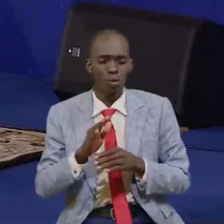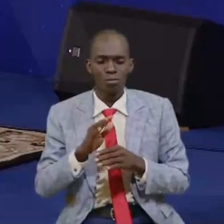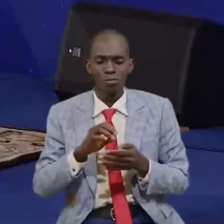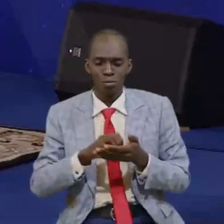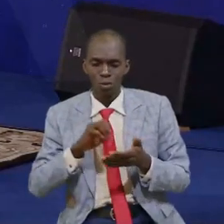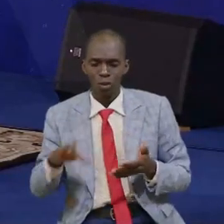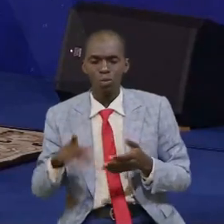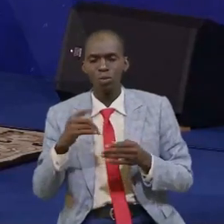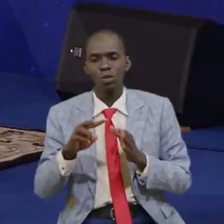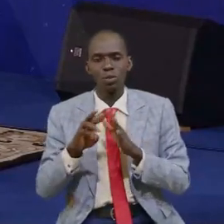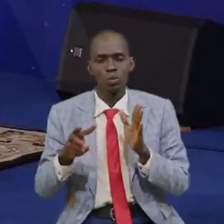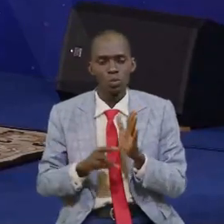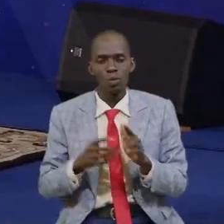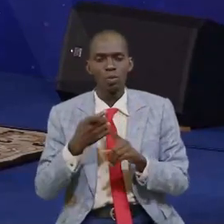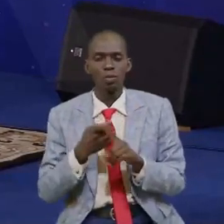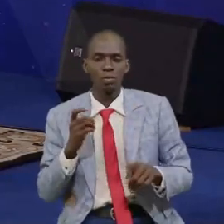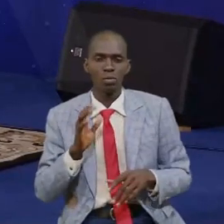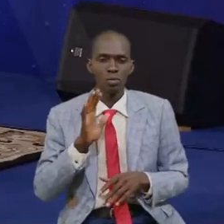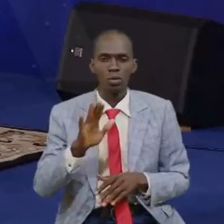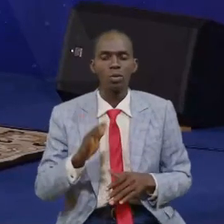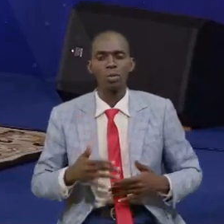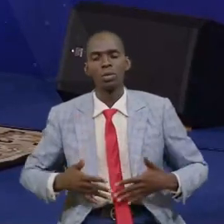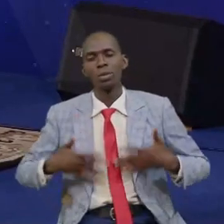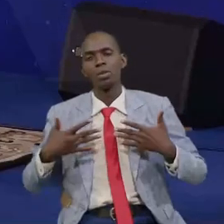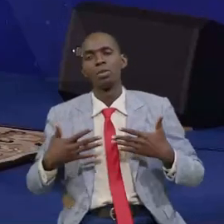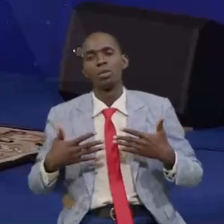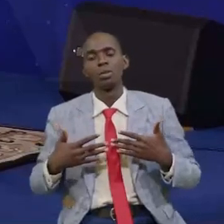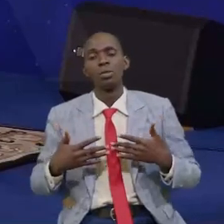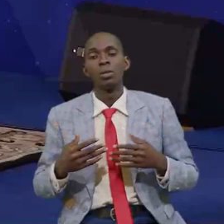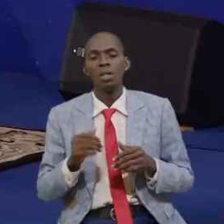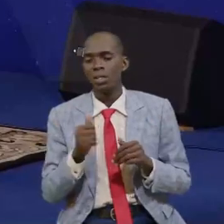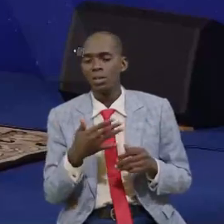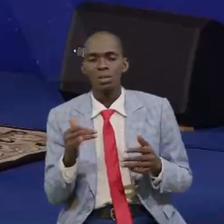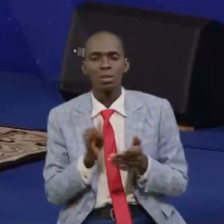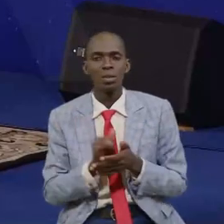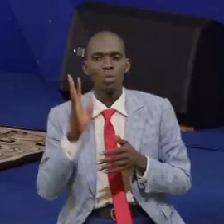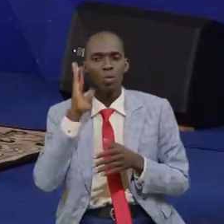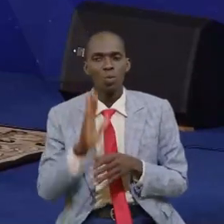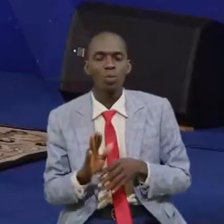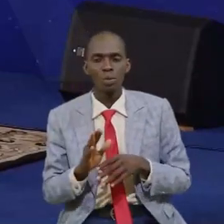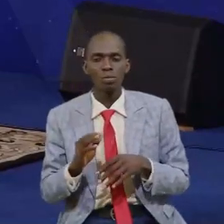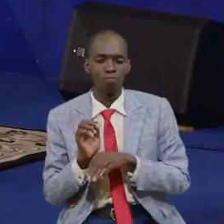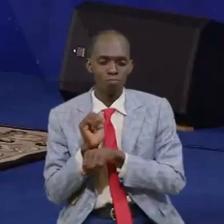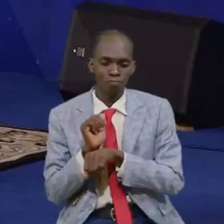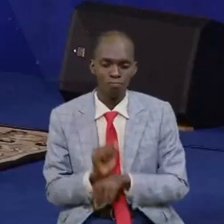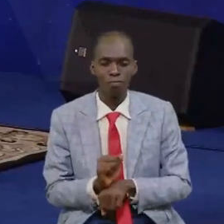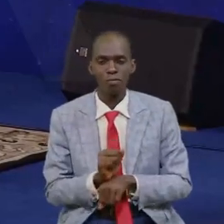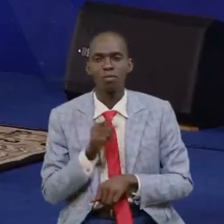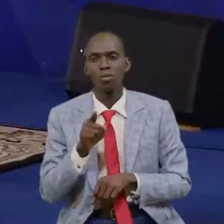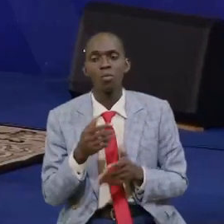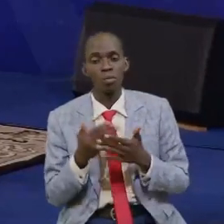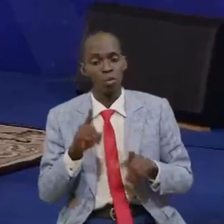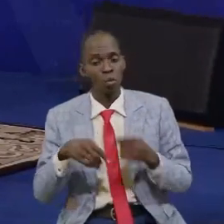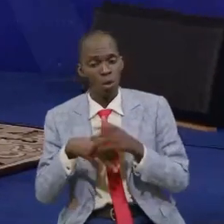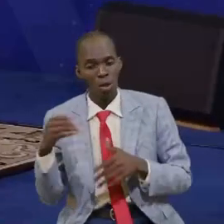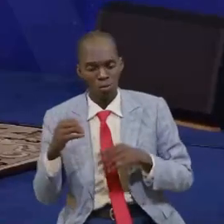ôter les pneus de ton véhicule de la foi? Est-ce qu'il y a quelque chose qui va te détruire avant de sortir? Il